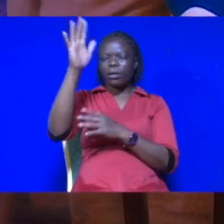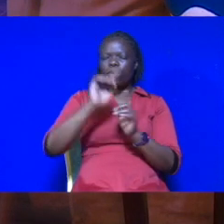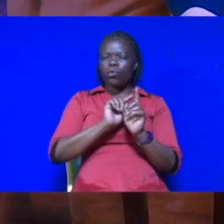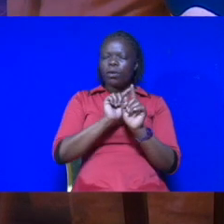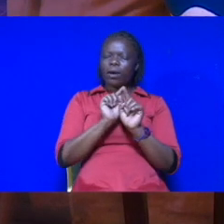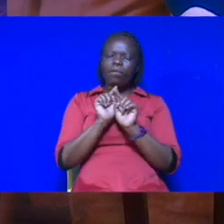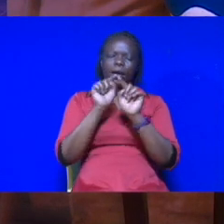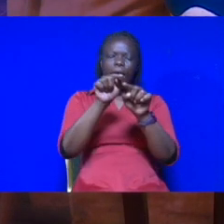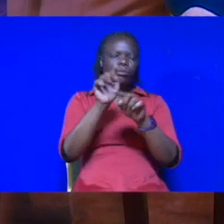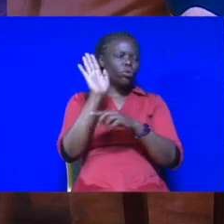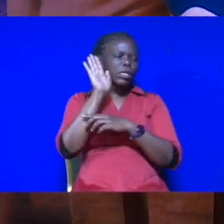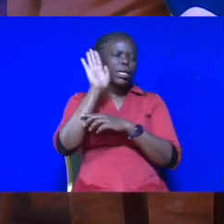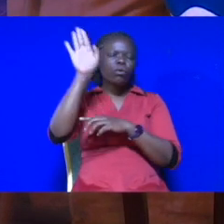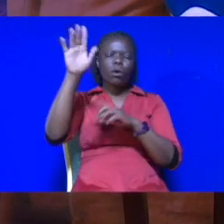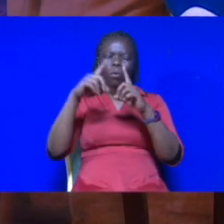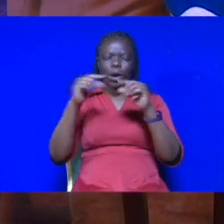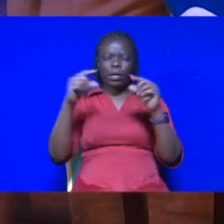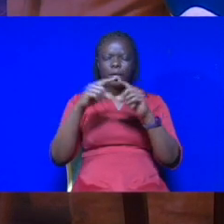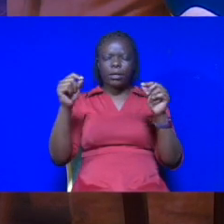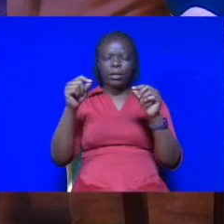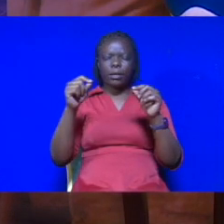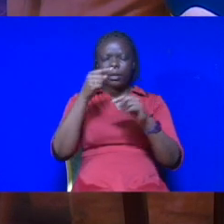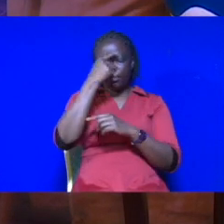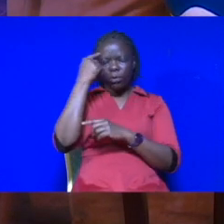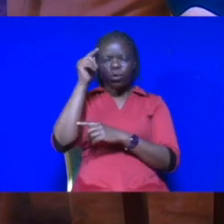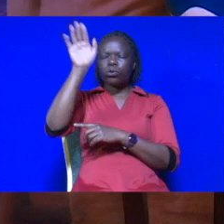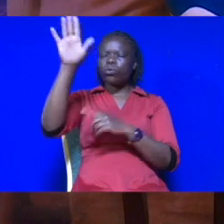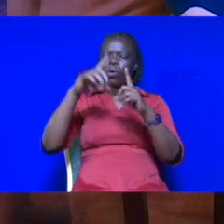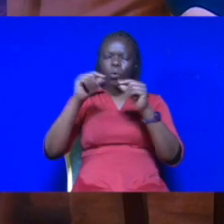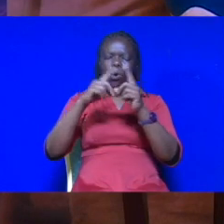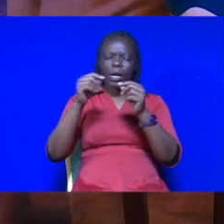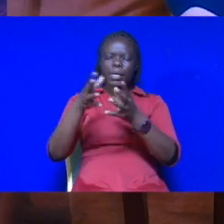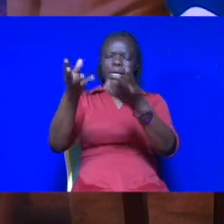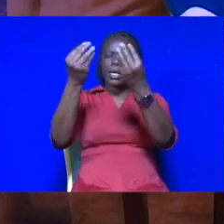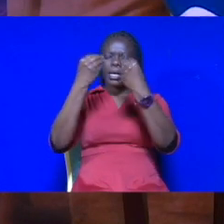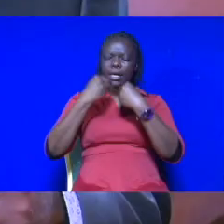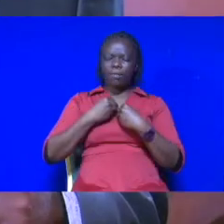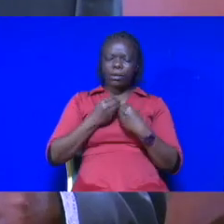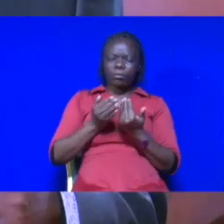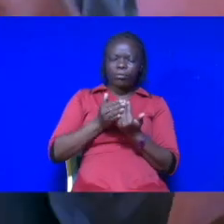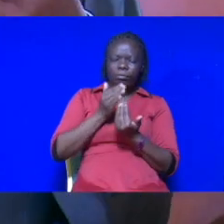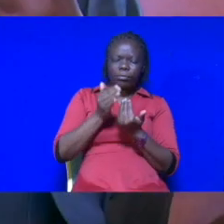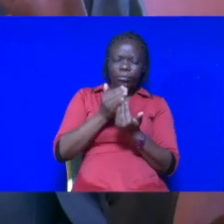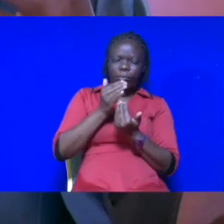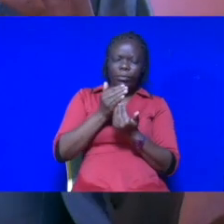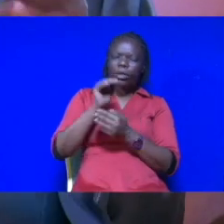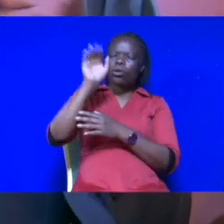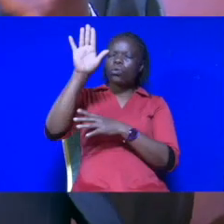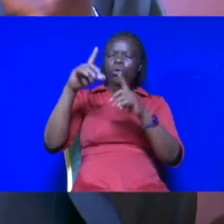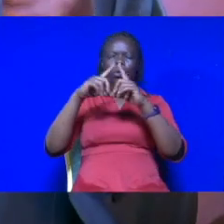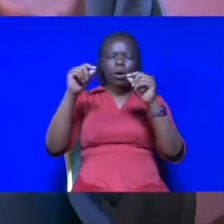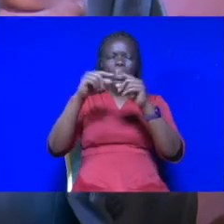tumekuja ili tusikie neno lako, kwa maana neno lako linatia faraja. Neno lako